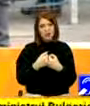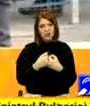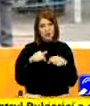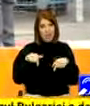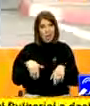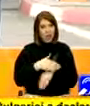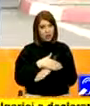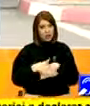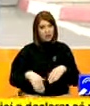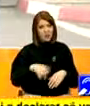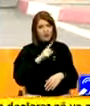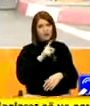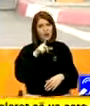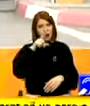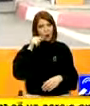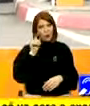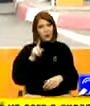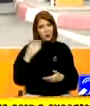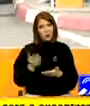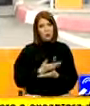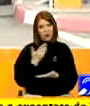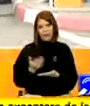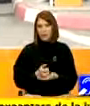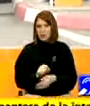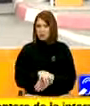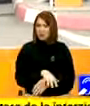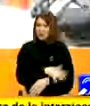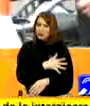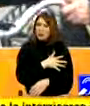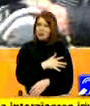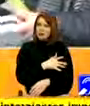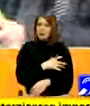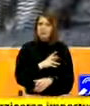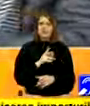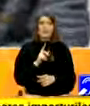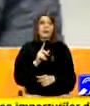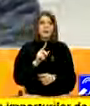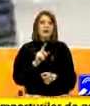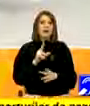în vamă fiecare om are câte o poveste emoționantă, fie că vorbim de